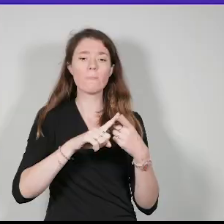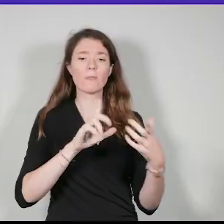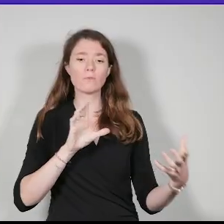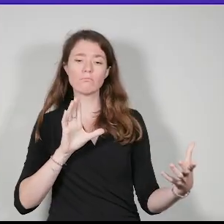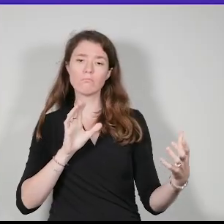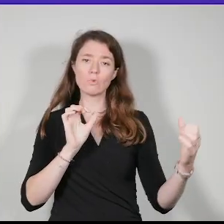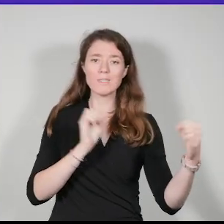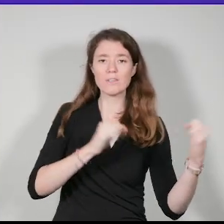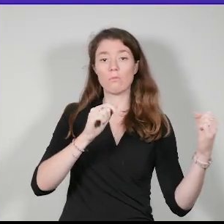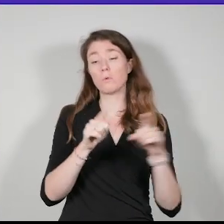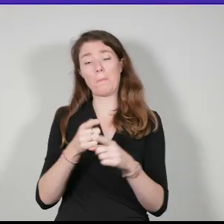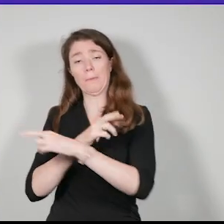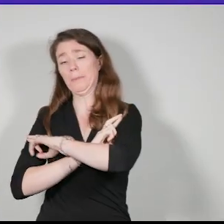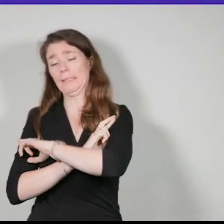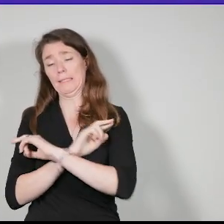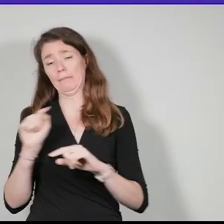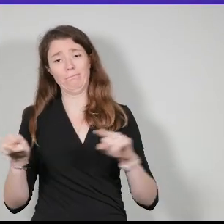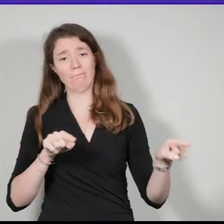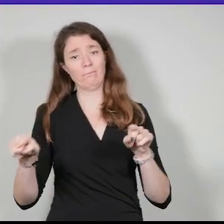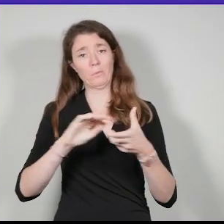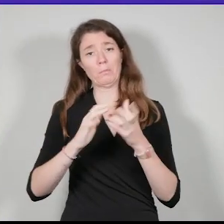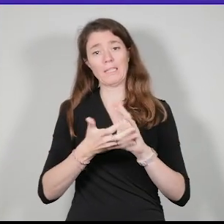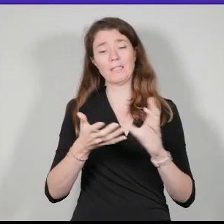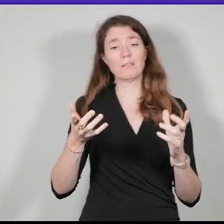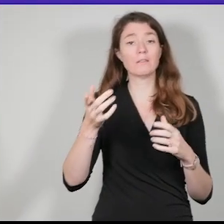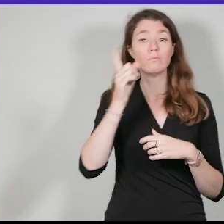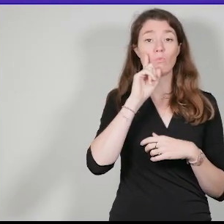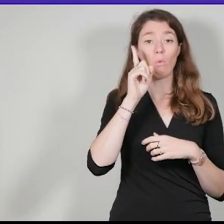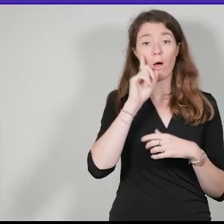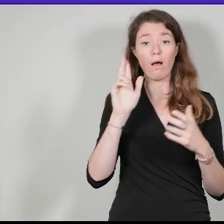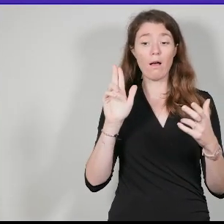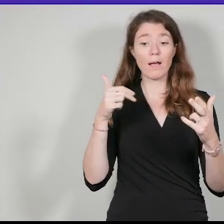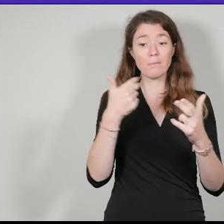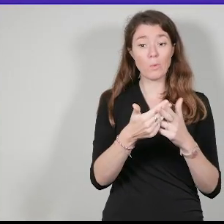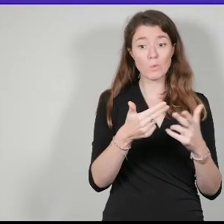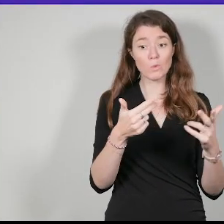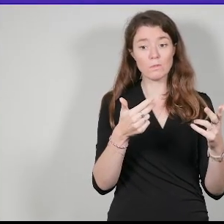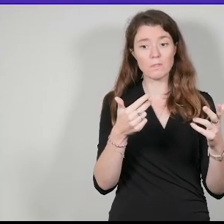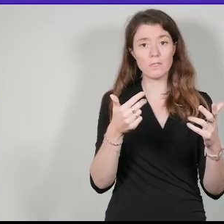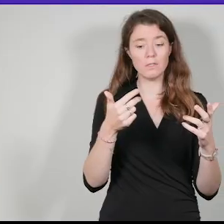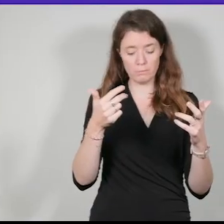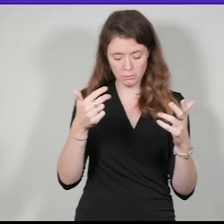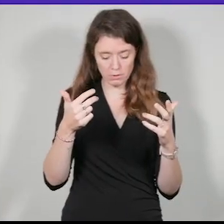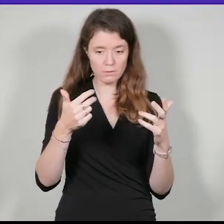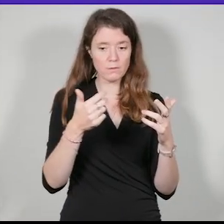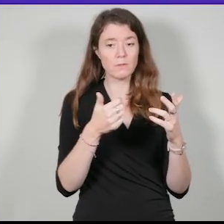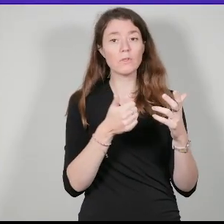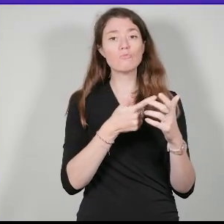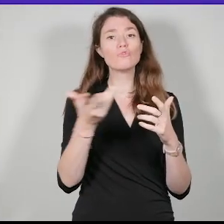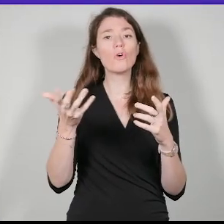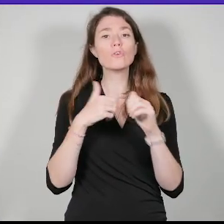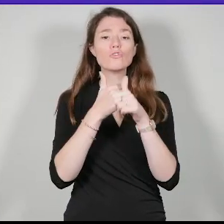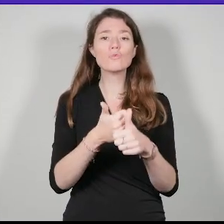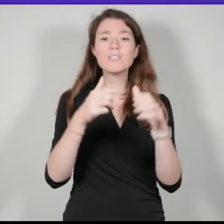autant que celle du répit, parce que les réponses à apporter sont multiples et dépendent des circonstances